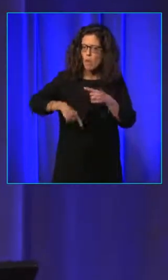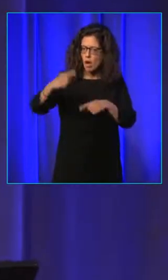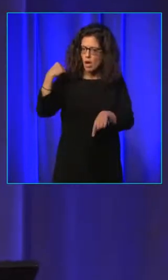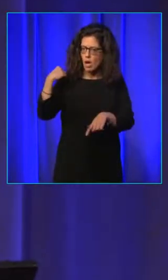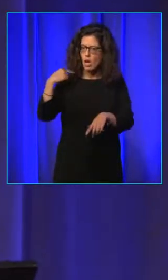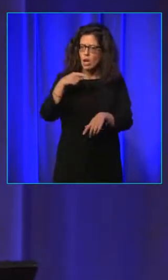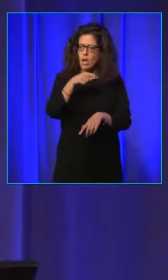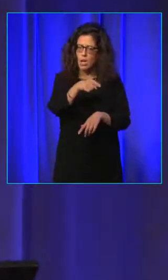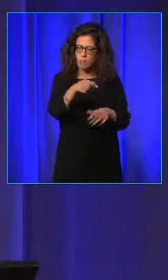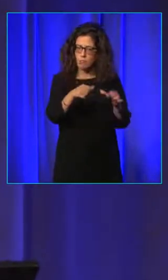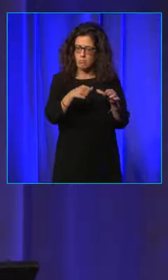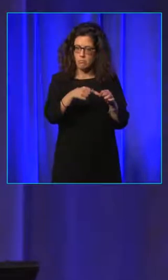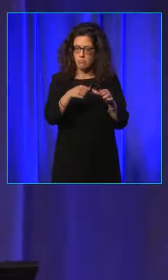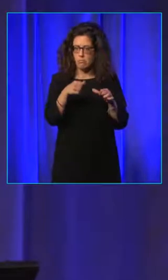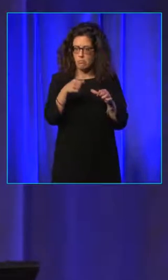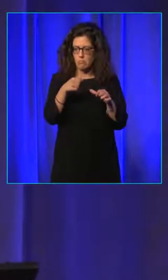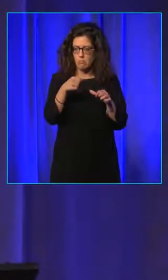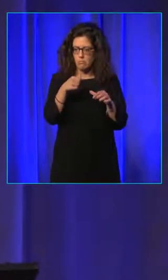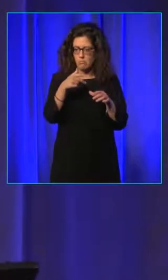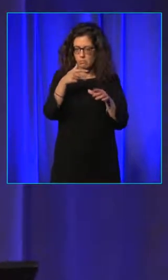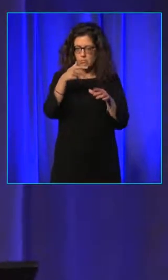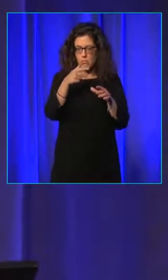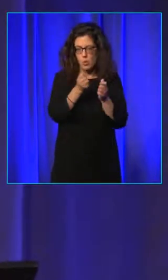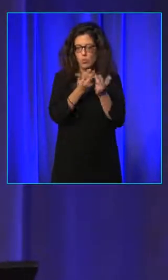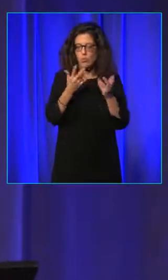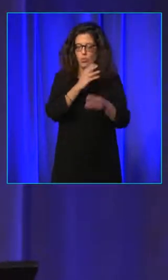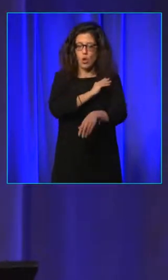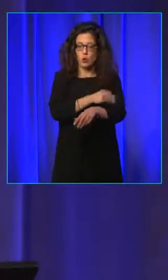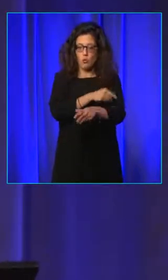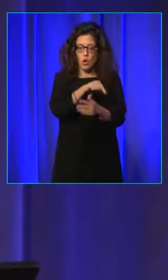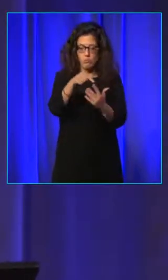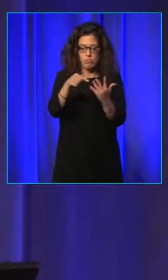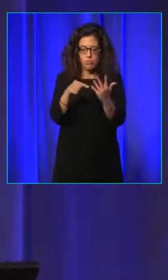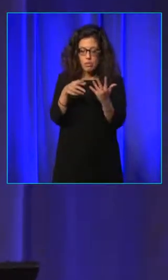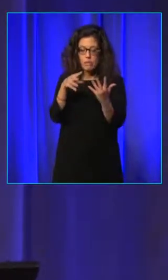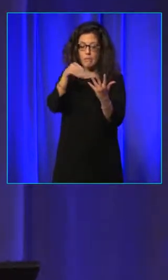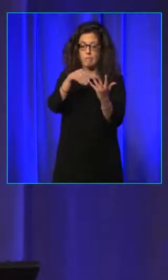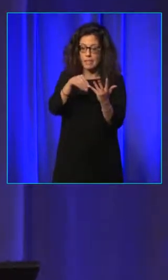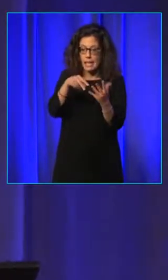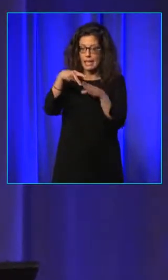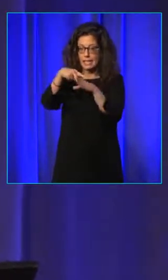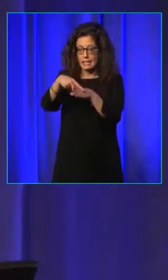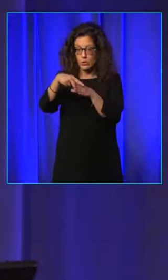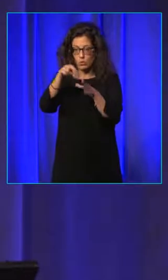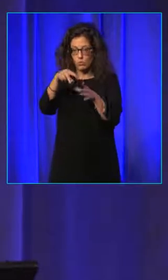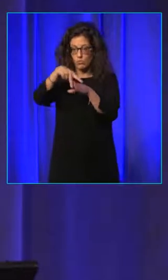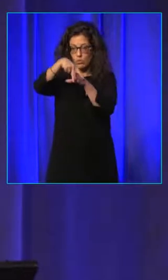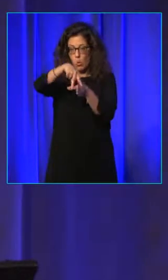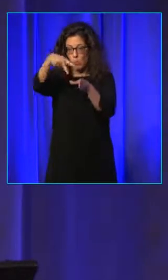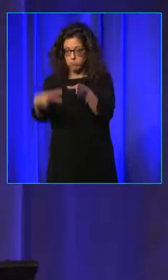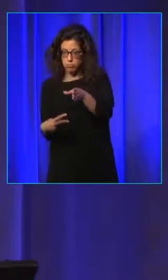qui faisait du pentathlon. Donc, il y avait de l'équitation. Et justement, il s'est blessé en tombant de son